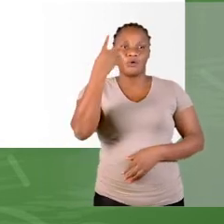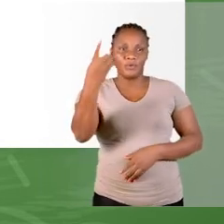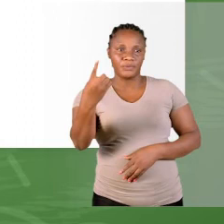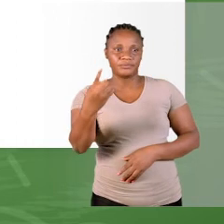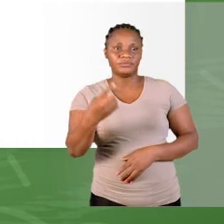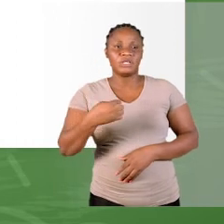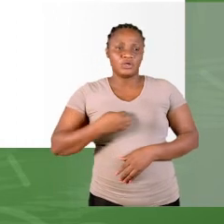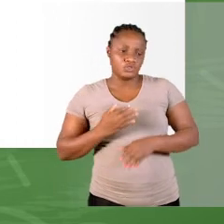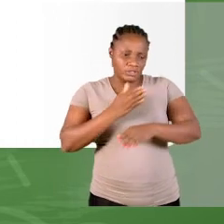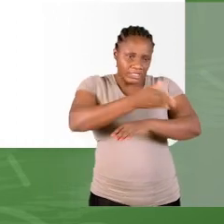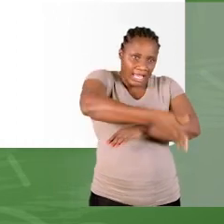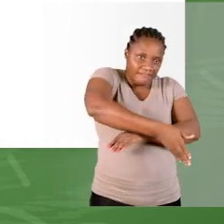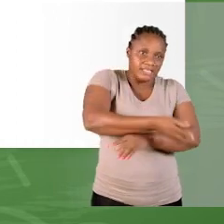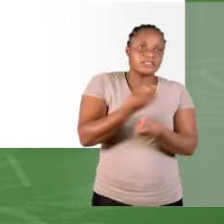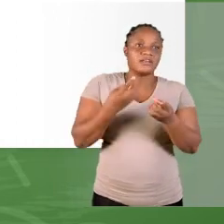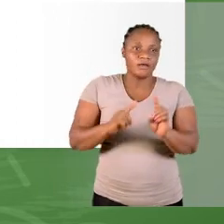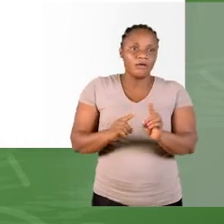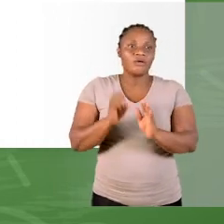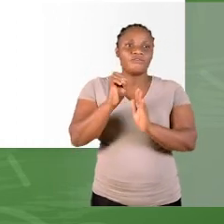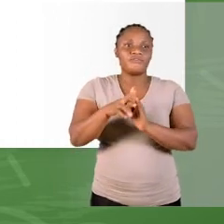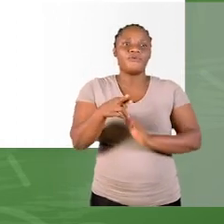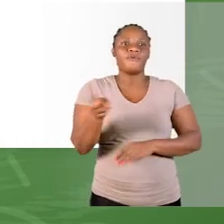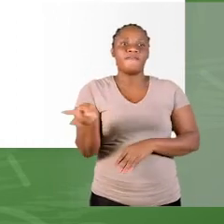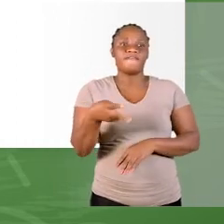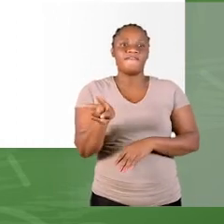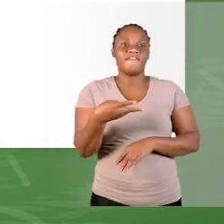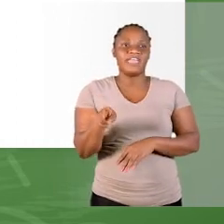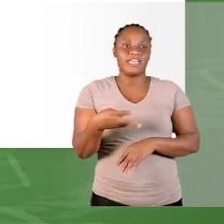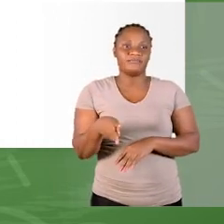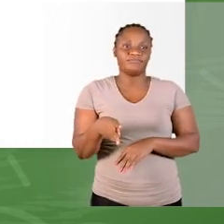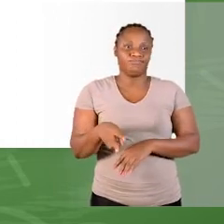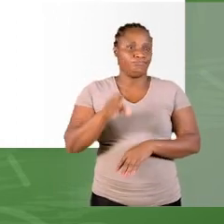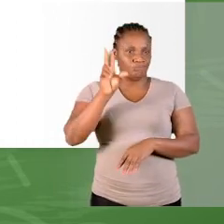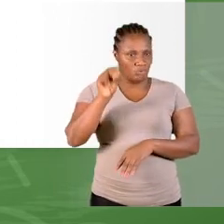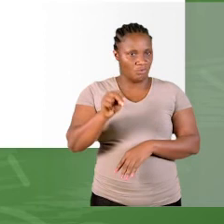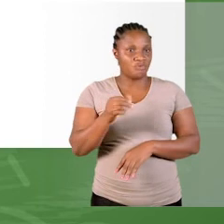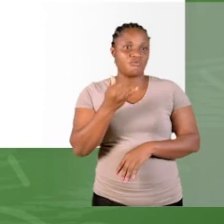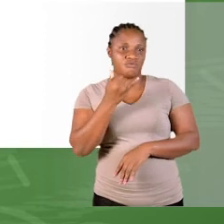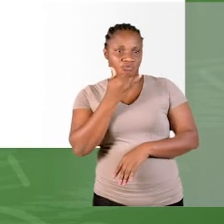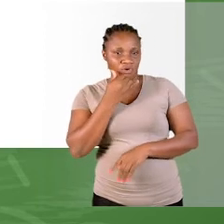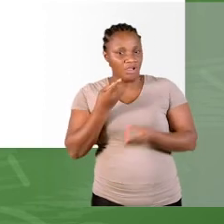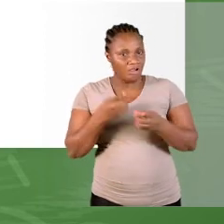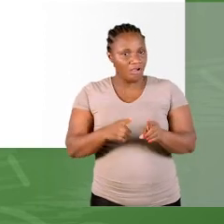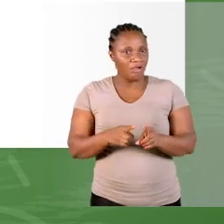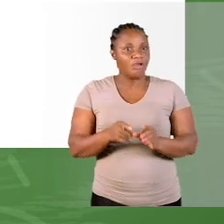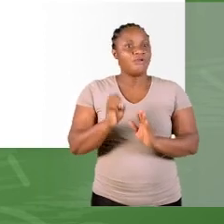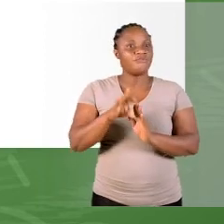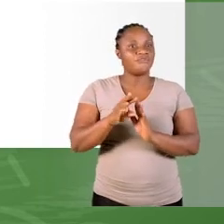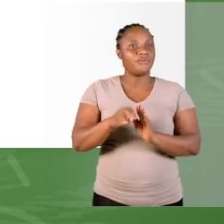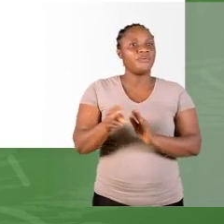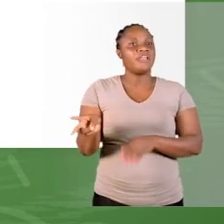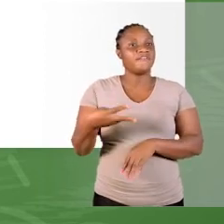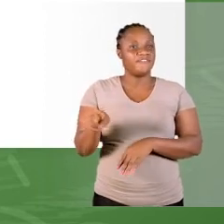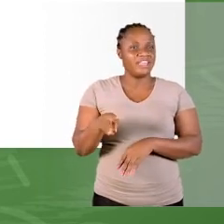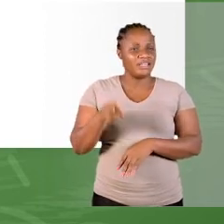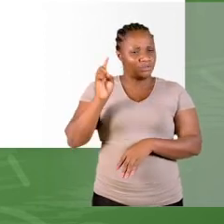1. Je traverse quand le feu est vert. Non. Quand le feu est vert, je ne dois pas traverser. Ce sont des véhicules